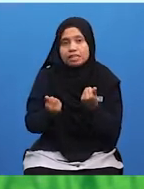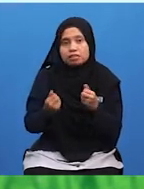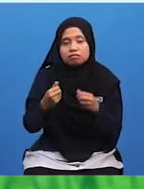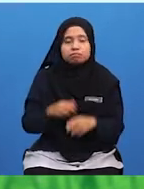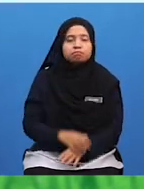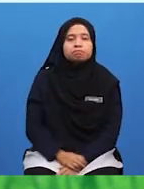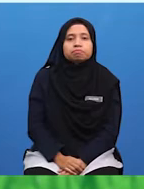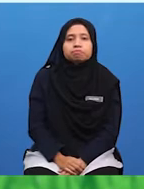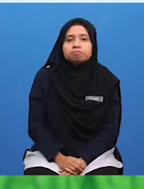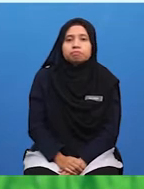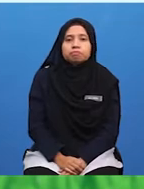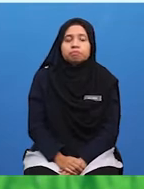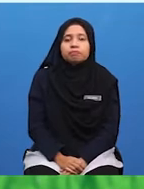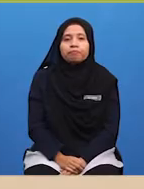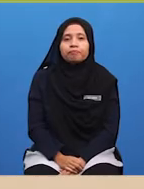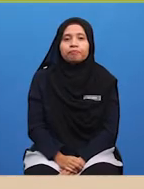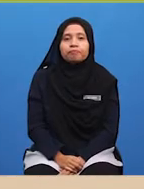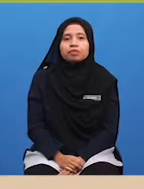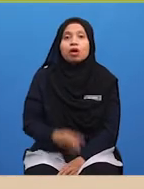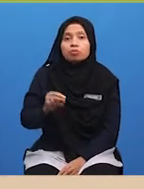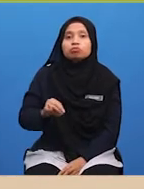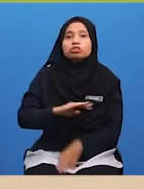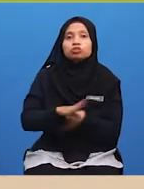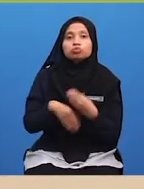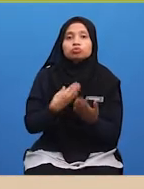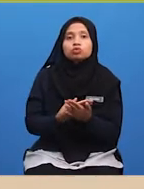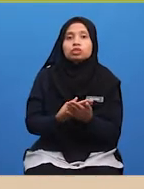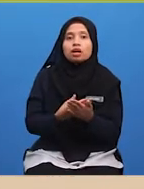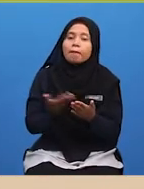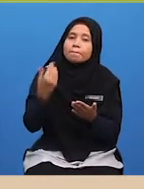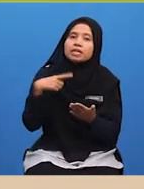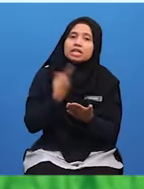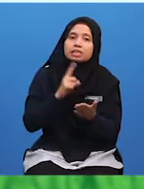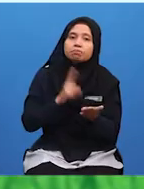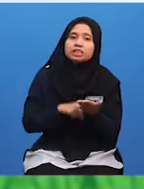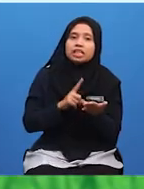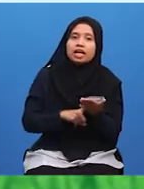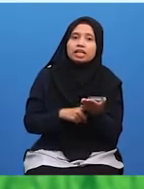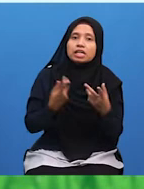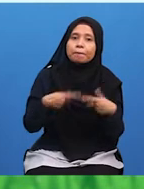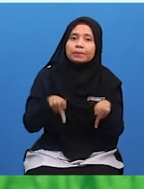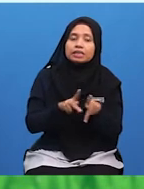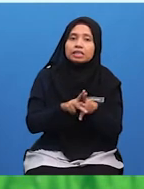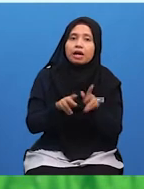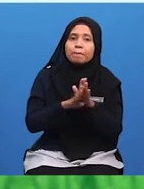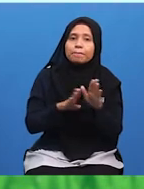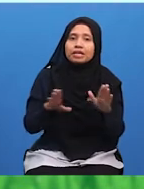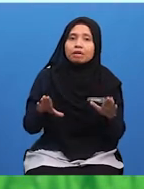membuat keputusan. Murid sekalian, mari kita bincang tentang kepentingan